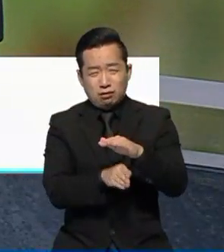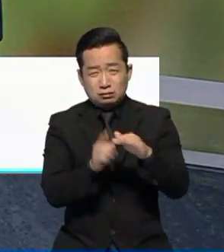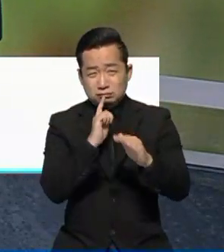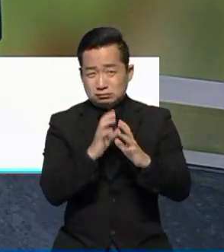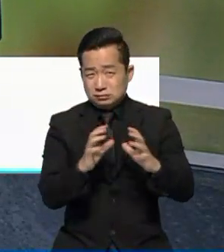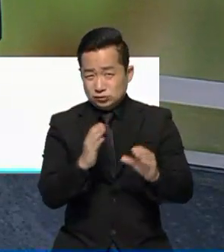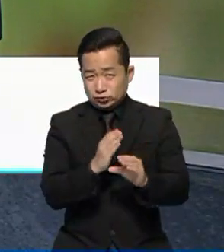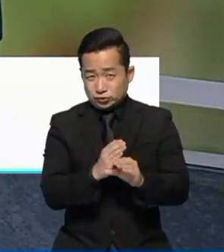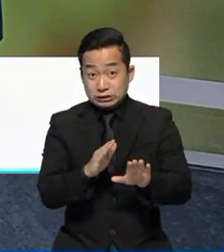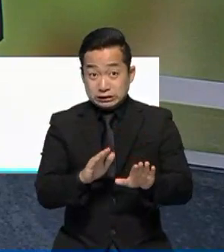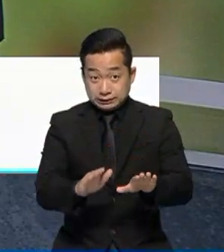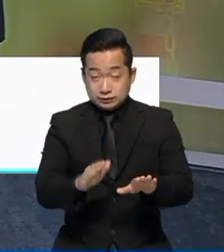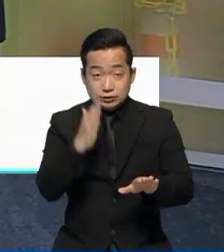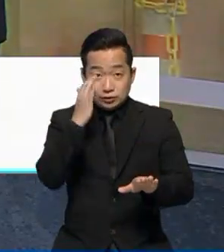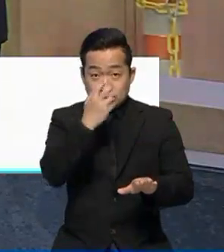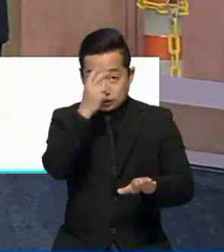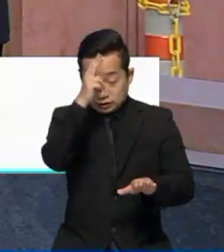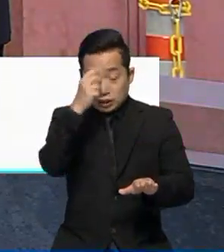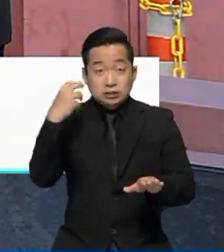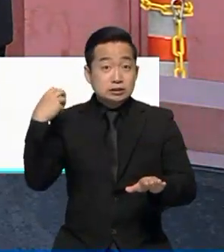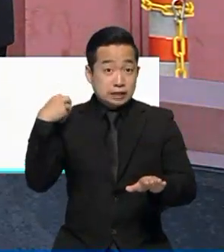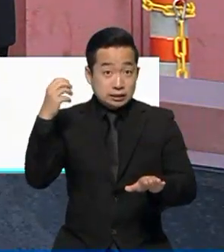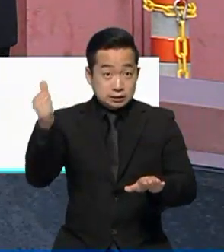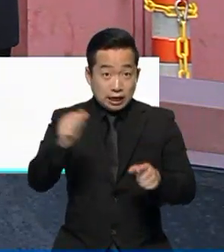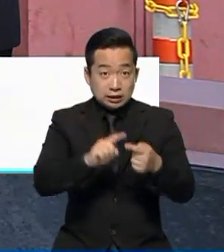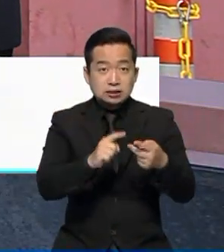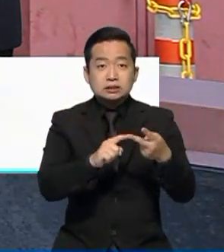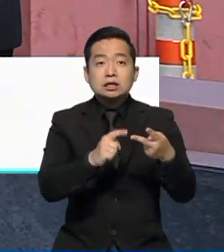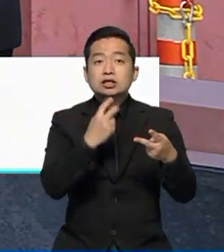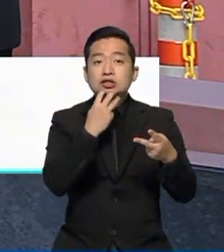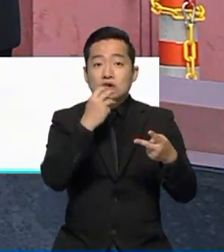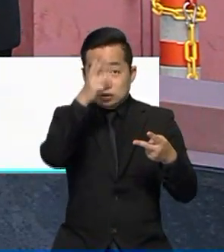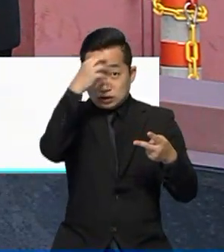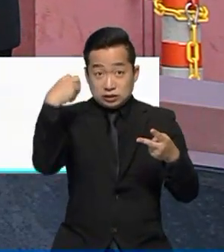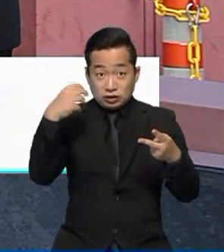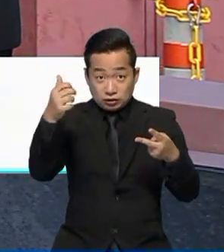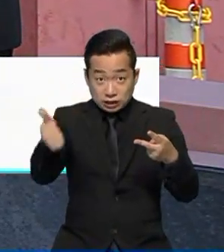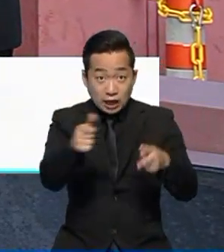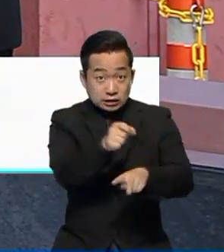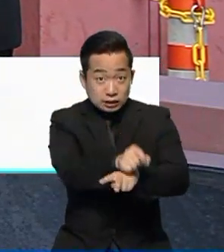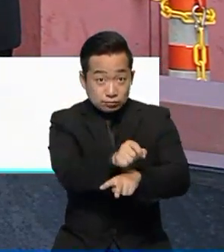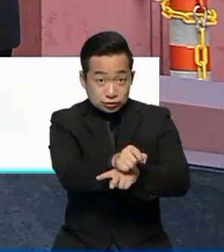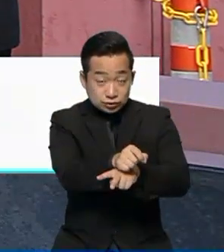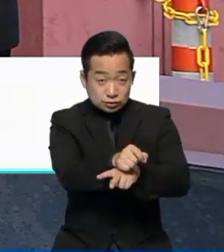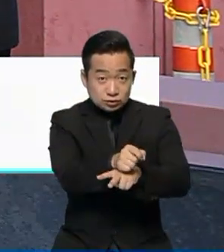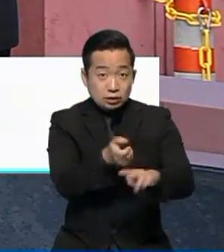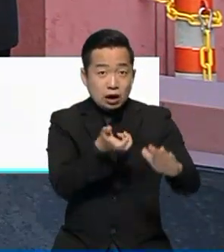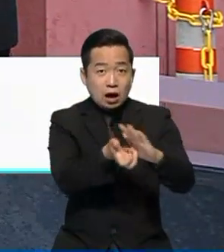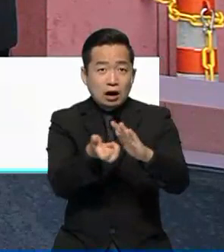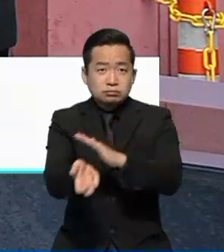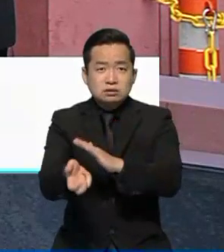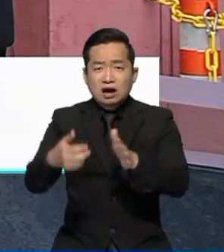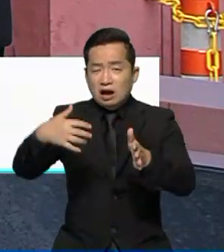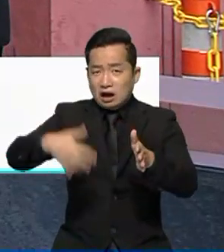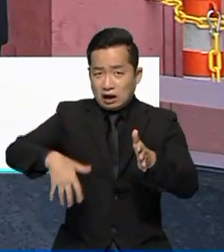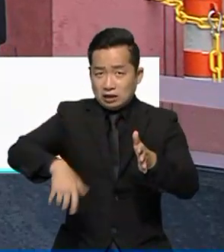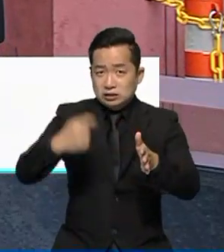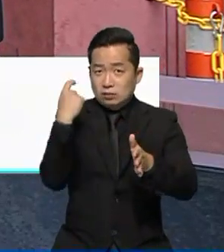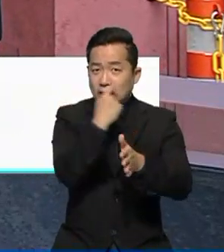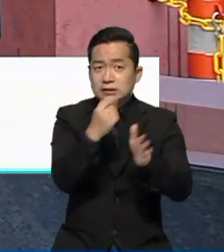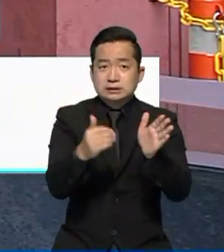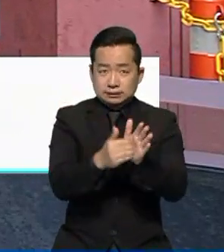있습니다. 지금까지 용산경찰서장과 서울경찰청장 사무실에 대해선 압수수색조차 하지 않은